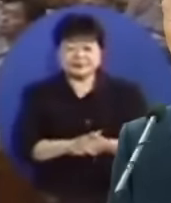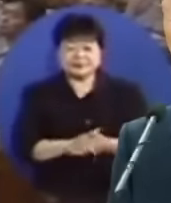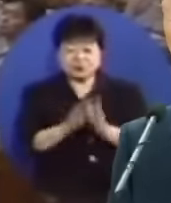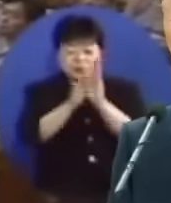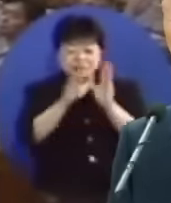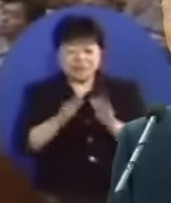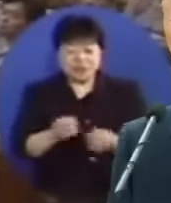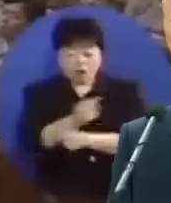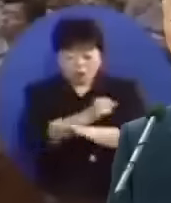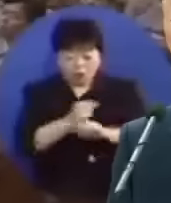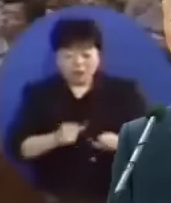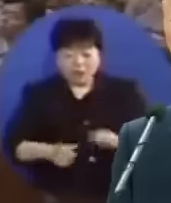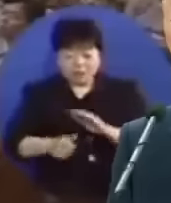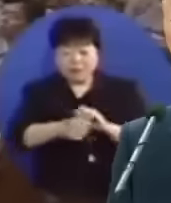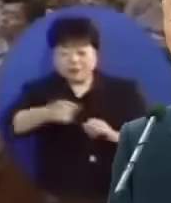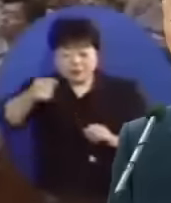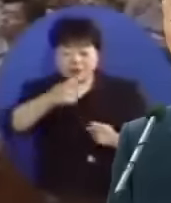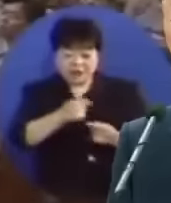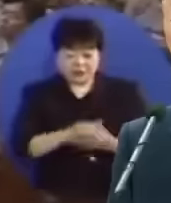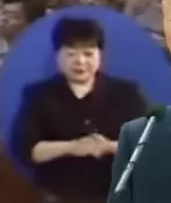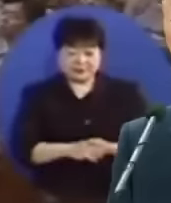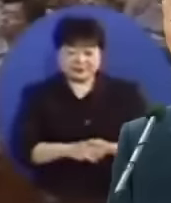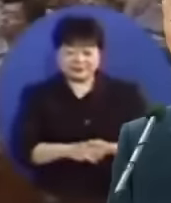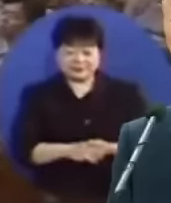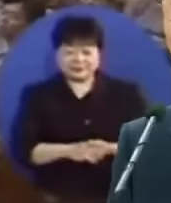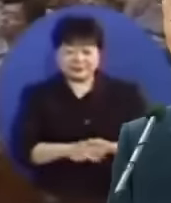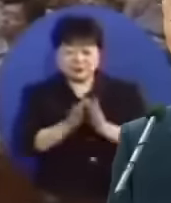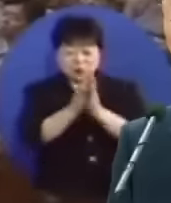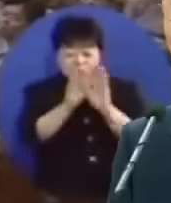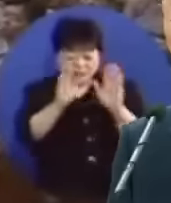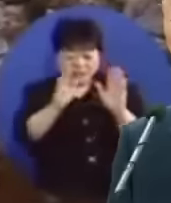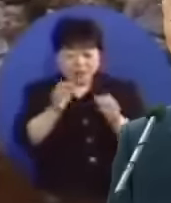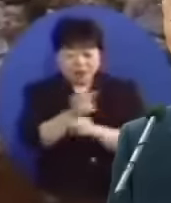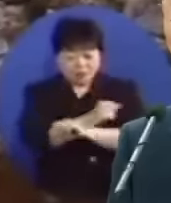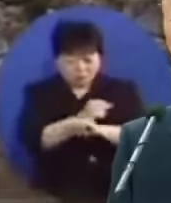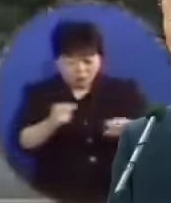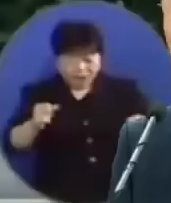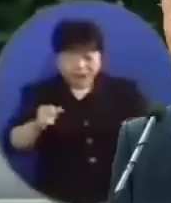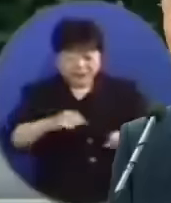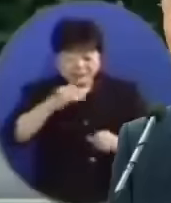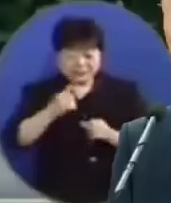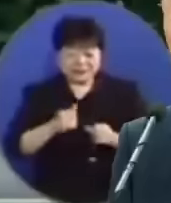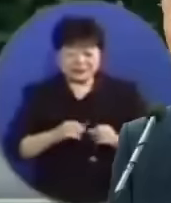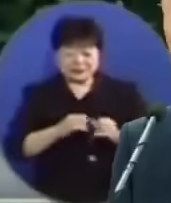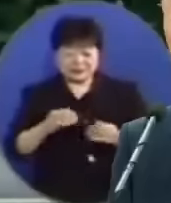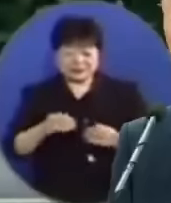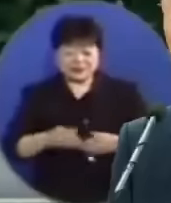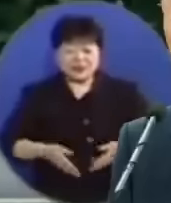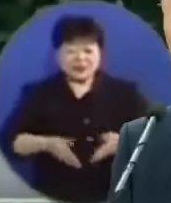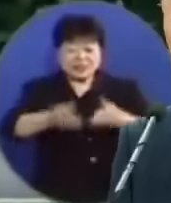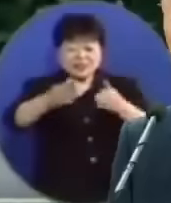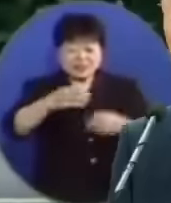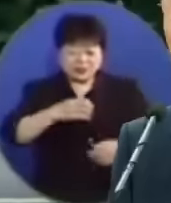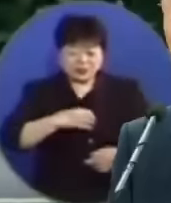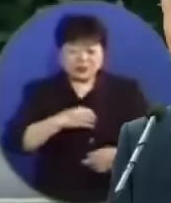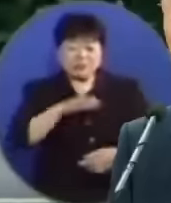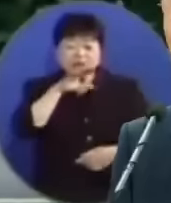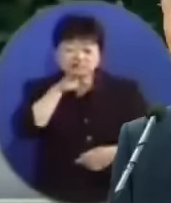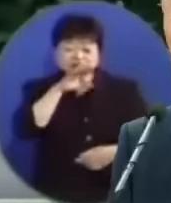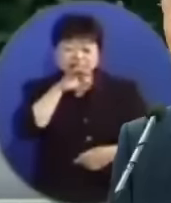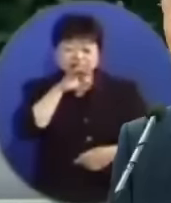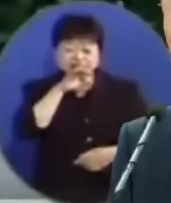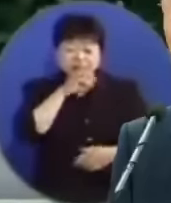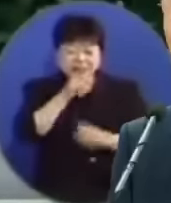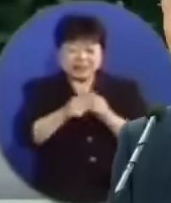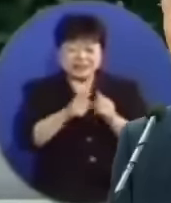광야에서 뱀을 든 것을 아시지요? 모세가 광야에 이스라엘 백성을 데리고 다 그들이 길이 험함으로 원망